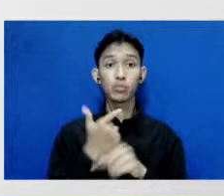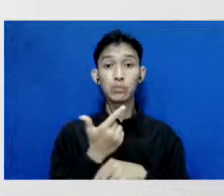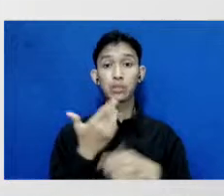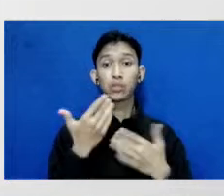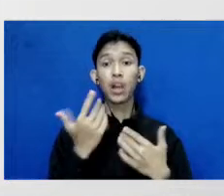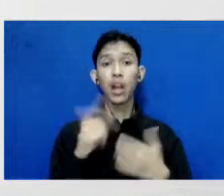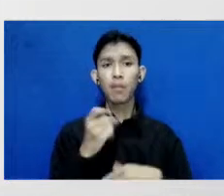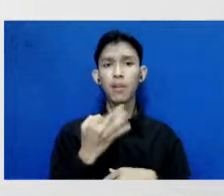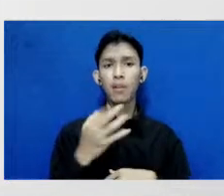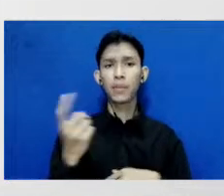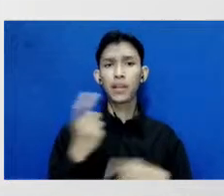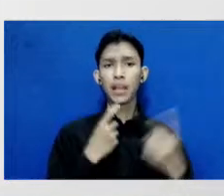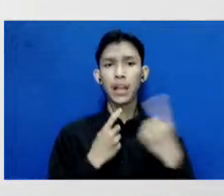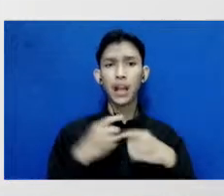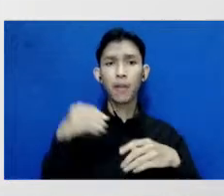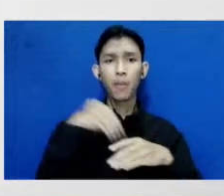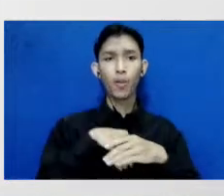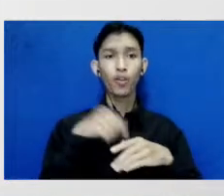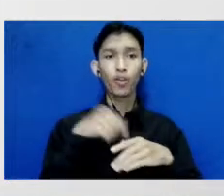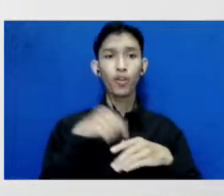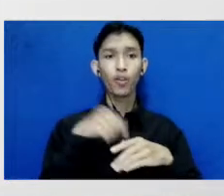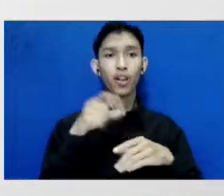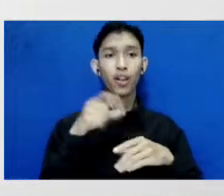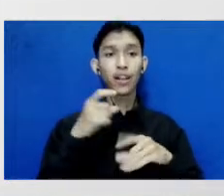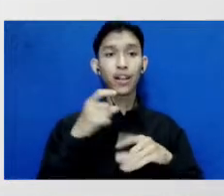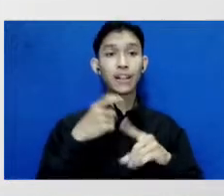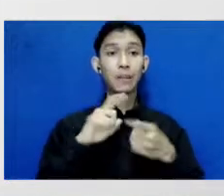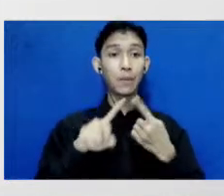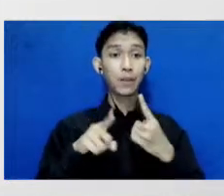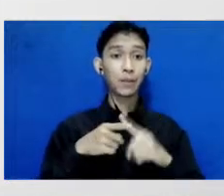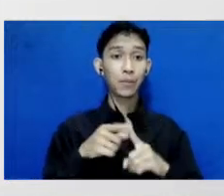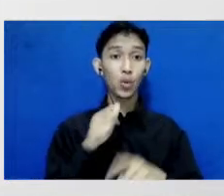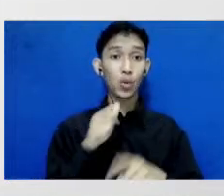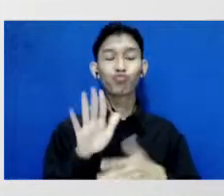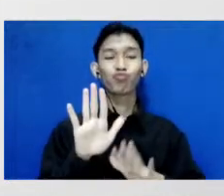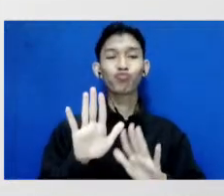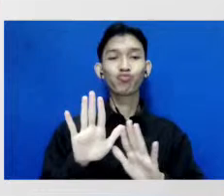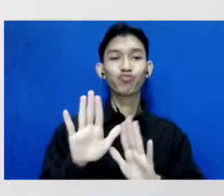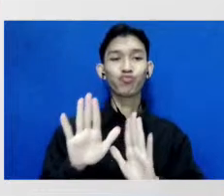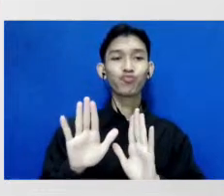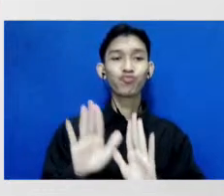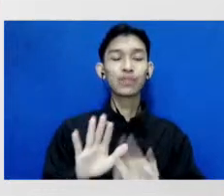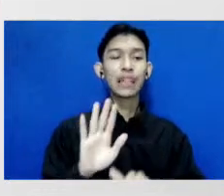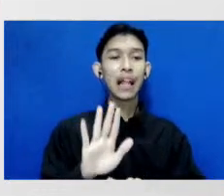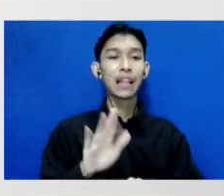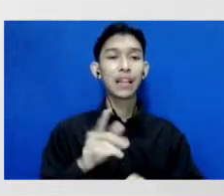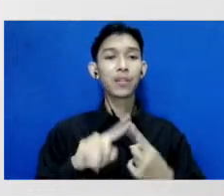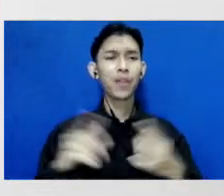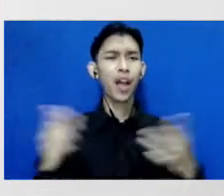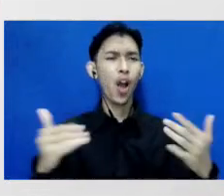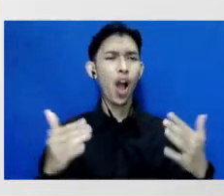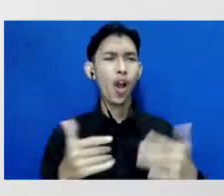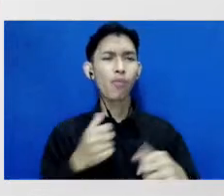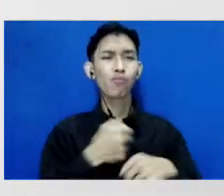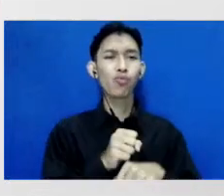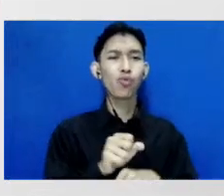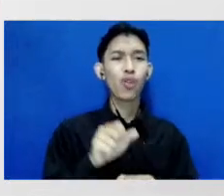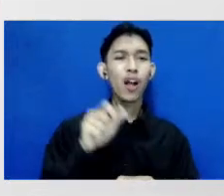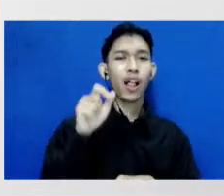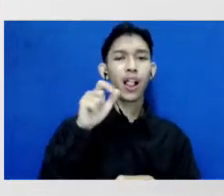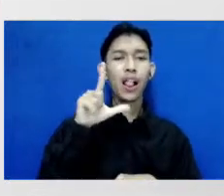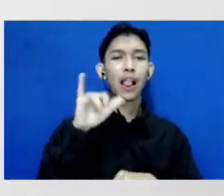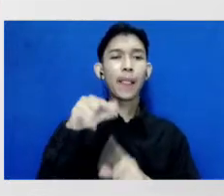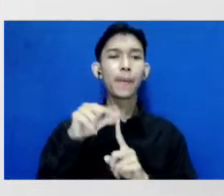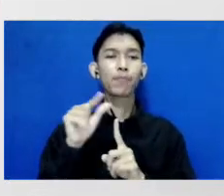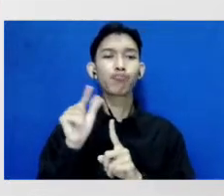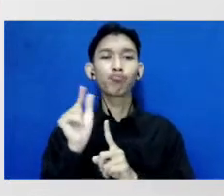beberapa pertanyaan yang masuk juga dari rekan-rekan wartawan. Oh ya, ini juga di-encourage ya teman-teman wartawan untuk ayo-ayo bikin liputan.